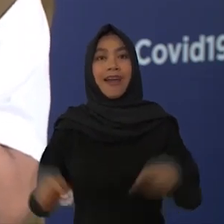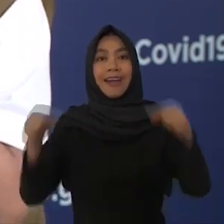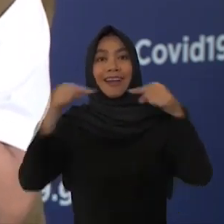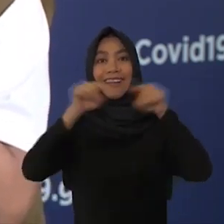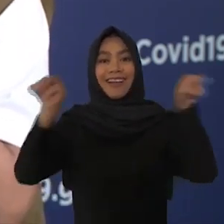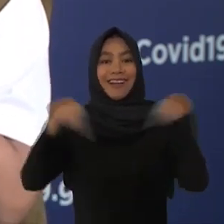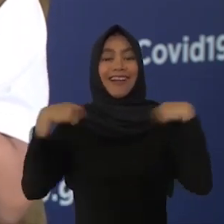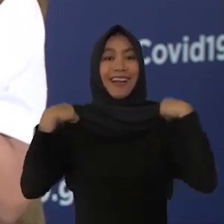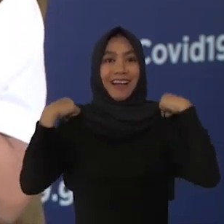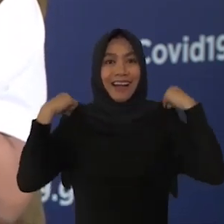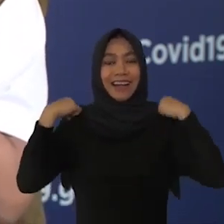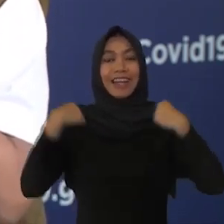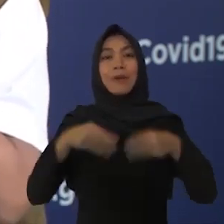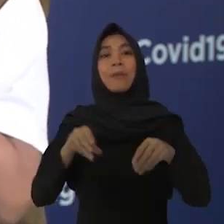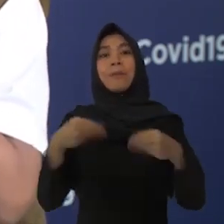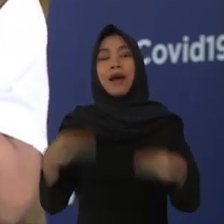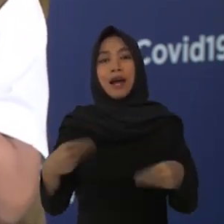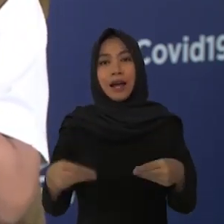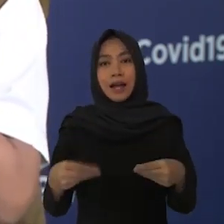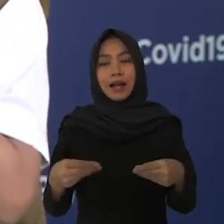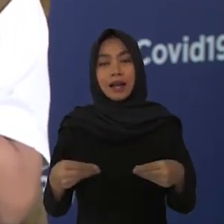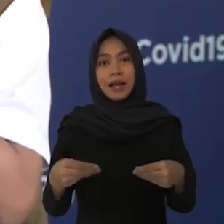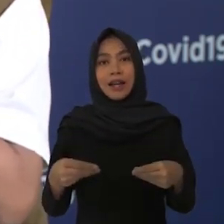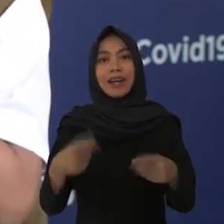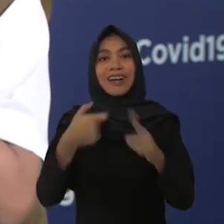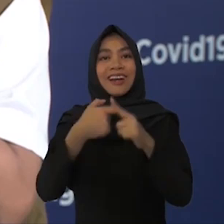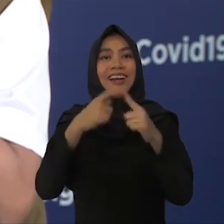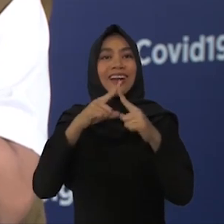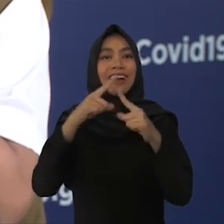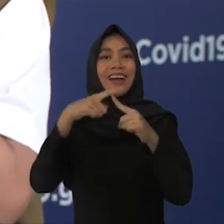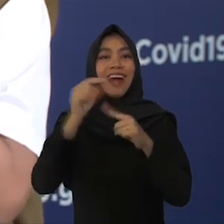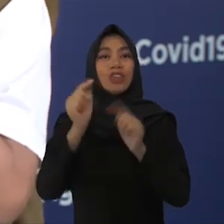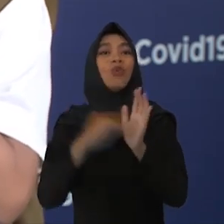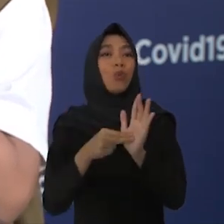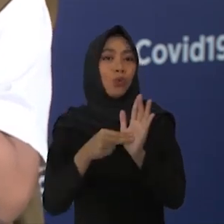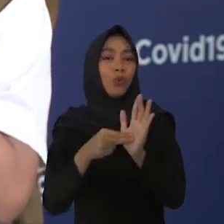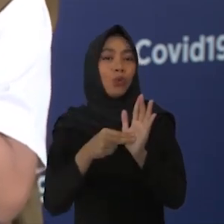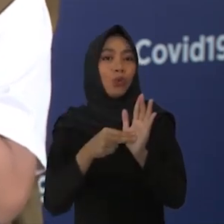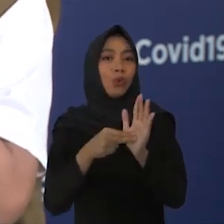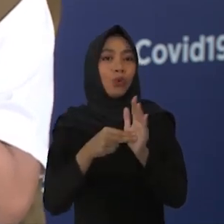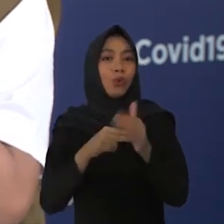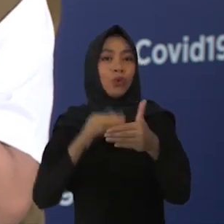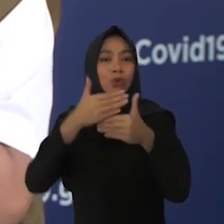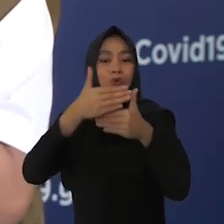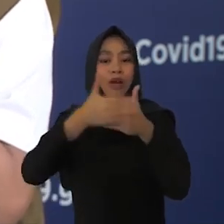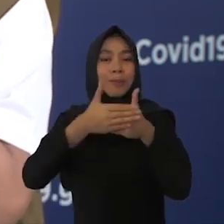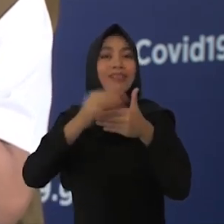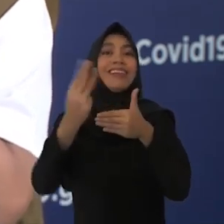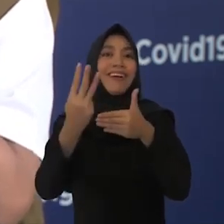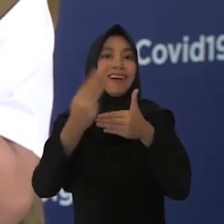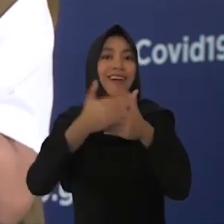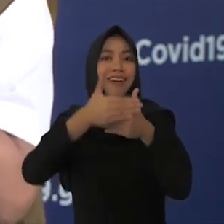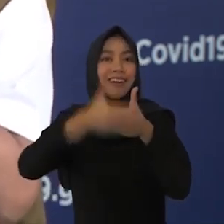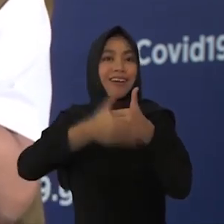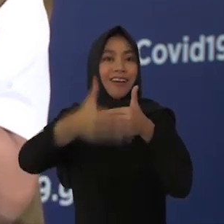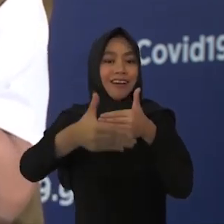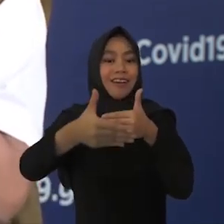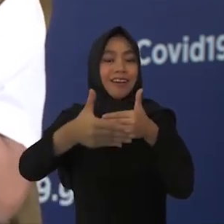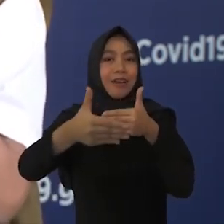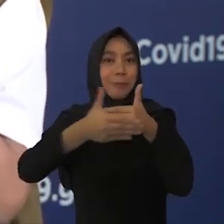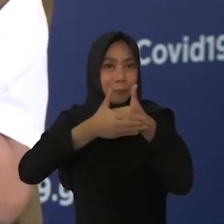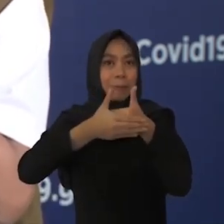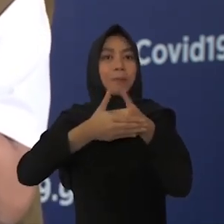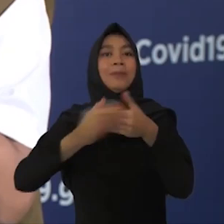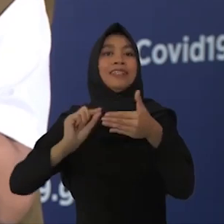direkomendasikan adalah dari bahan katun yeah, dan berlapis tiga. Oh, kemudian okay, bisa kita